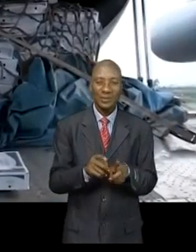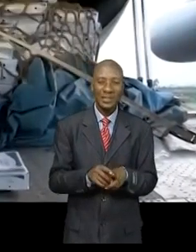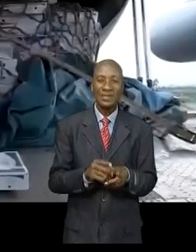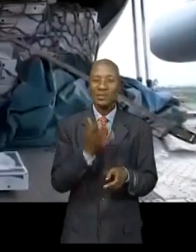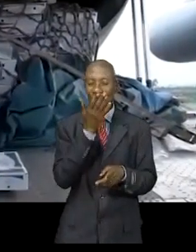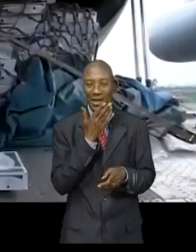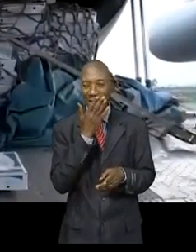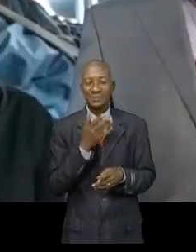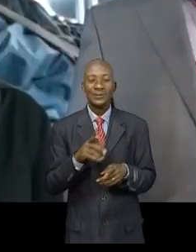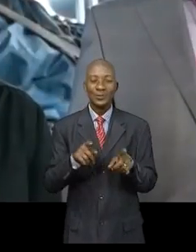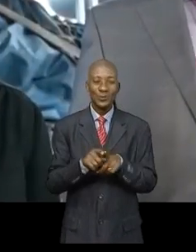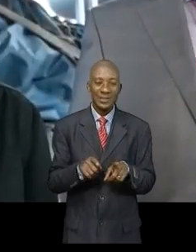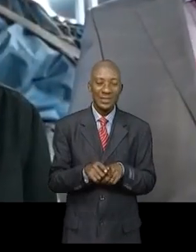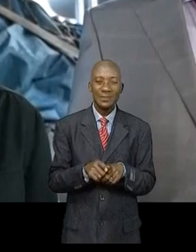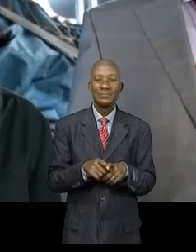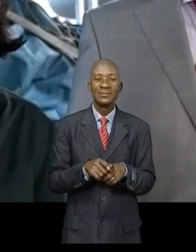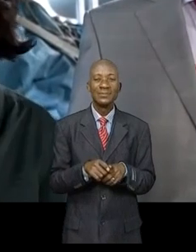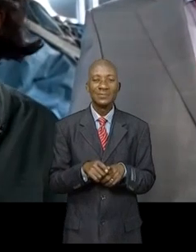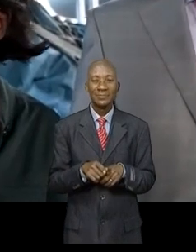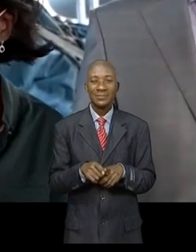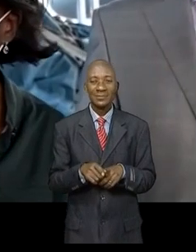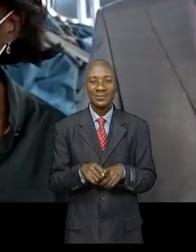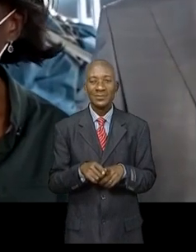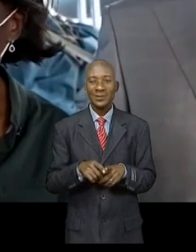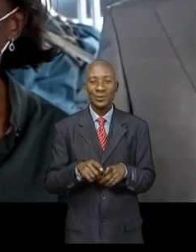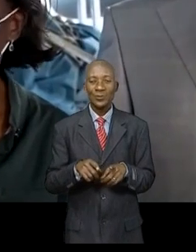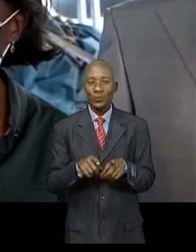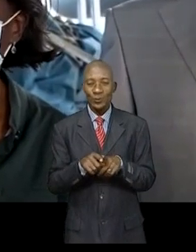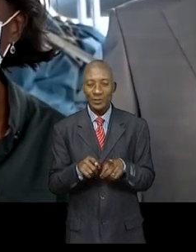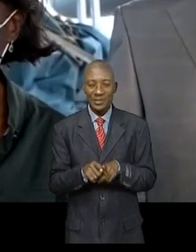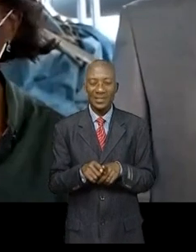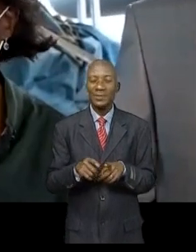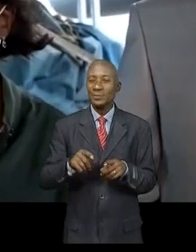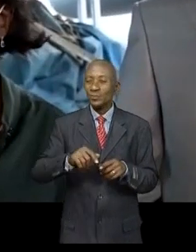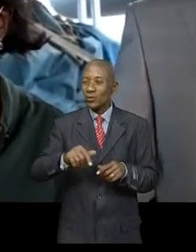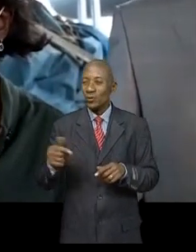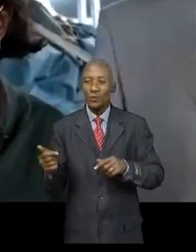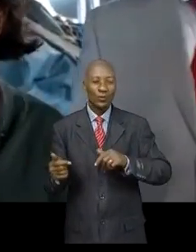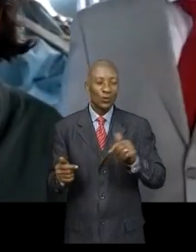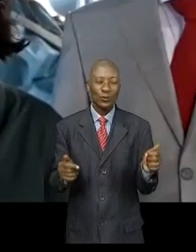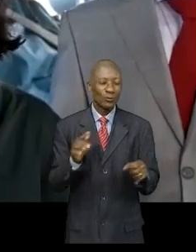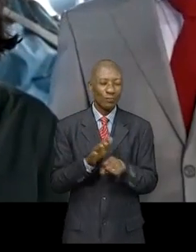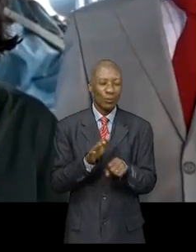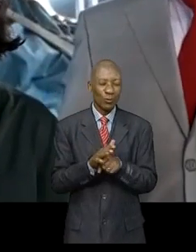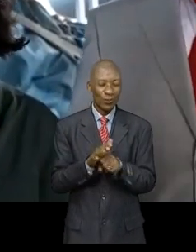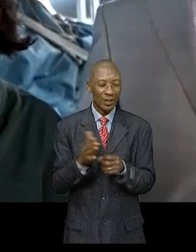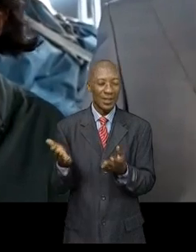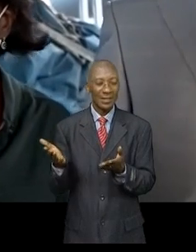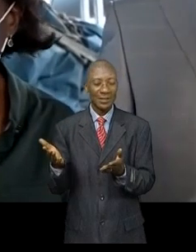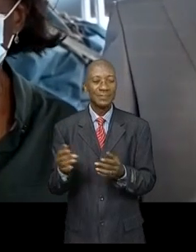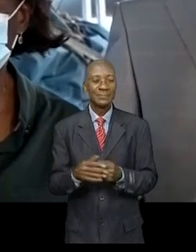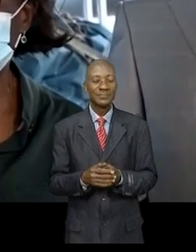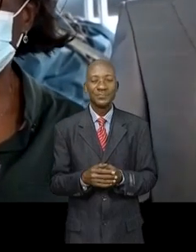lait. Et j'espère que j'oublie rien d'autre, mais il y a tout un package de produits de